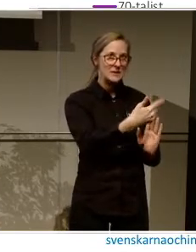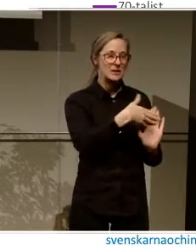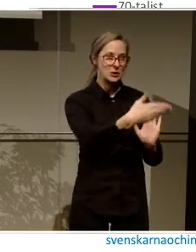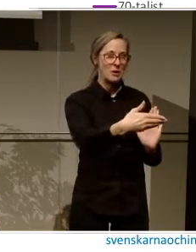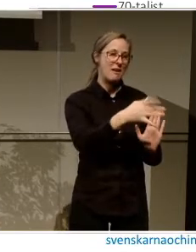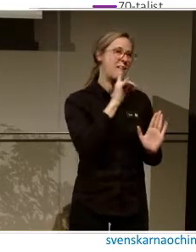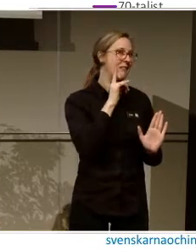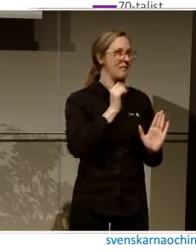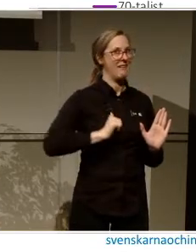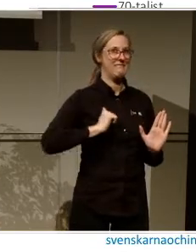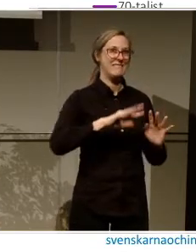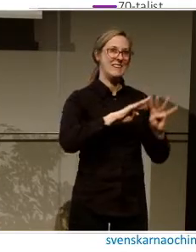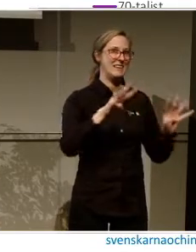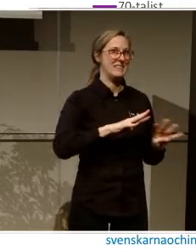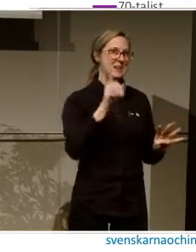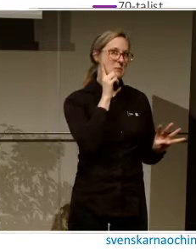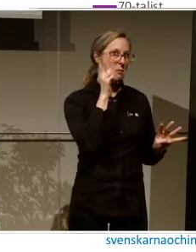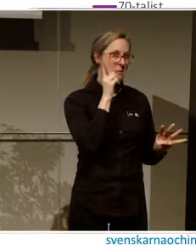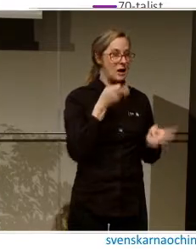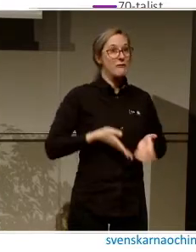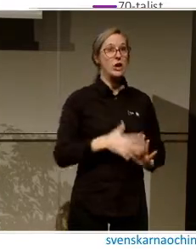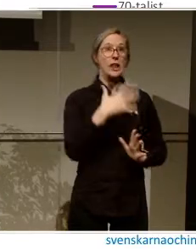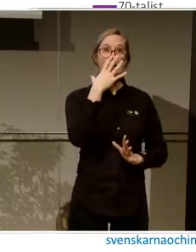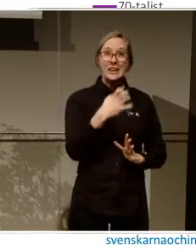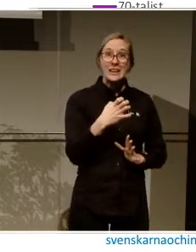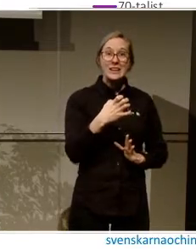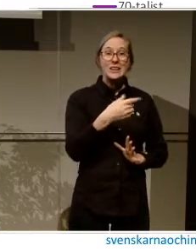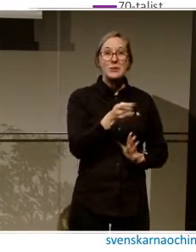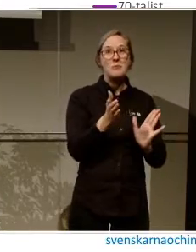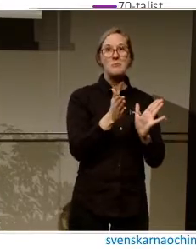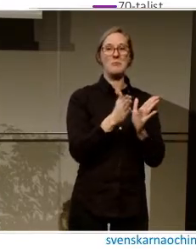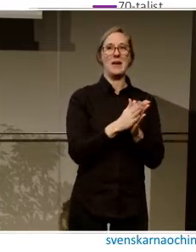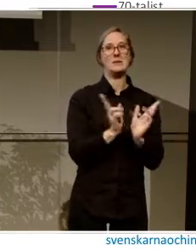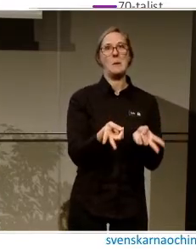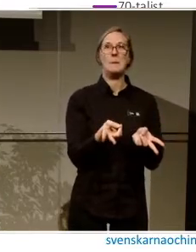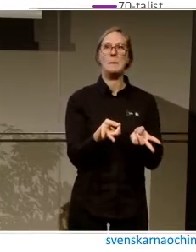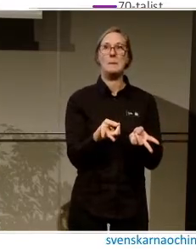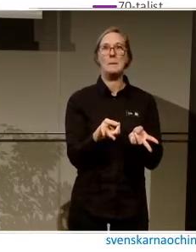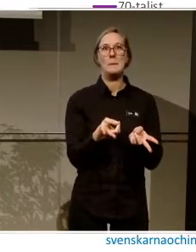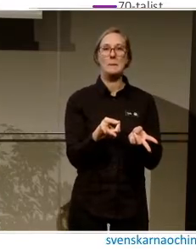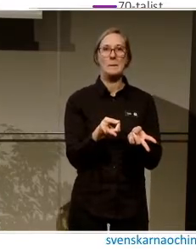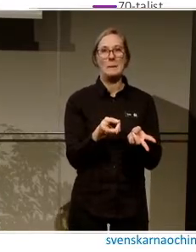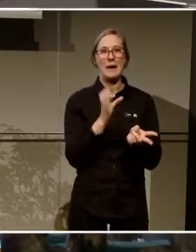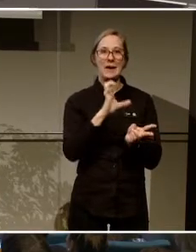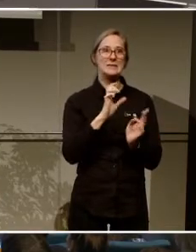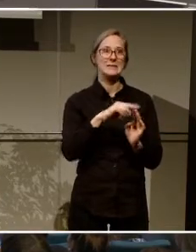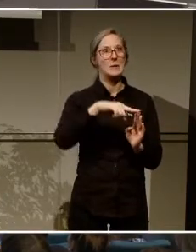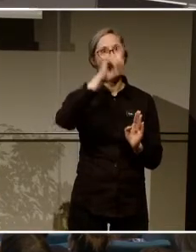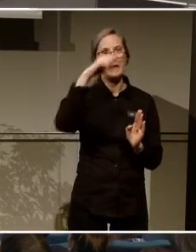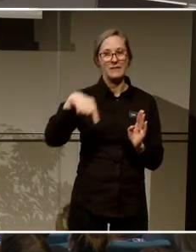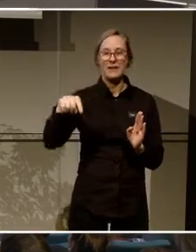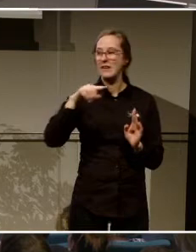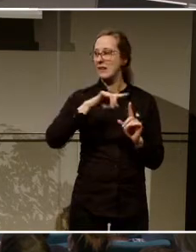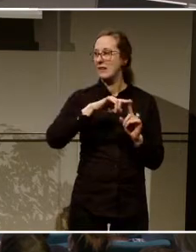mobilen. 90-talisterna, de fick ju vara med om det här som en klassisk S-kurva. Att här började